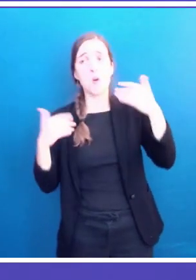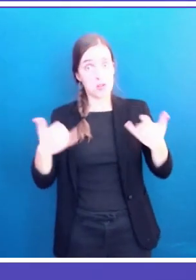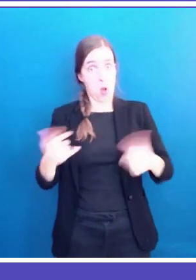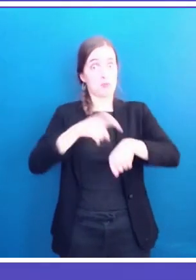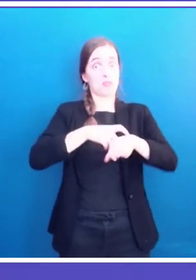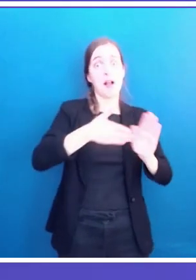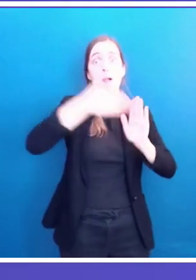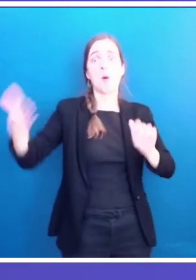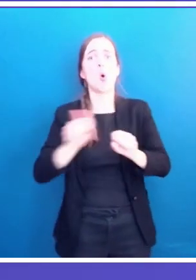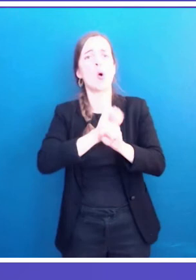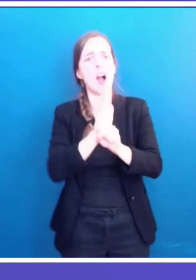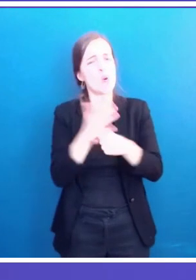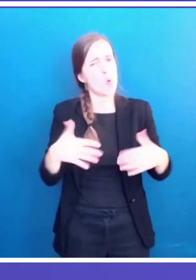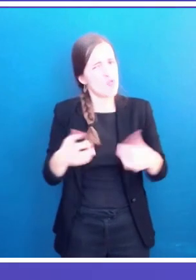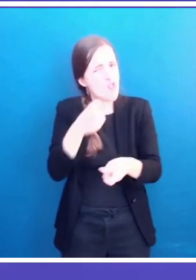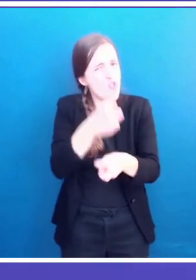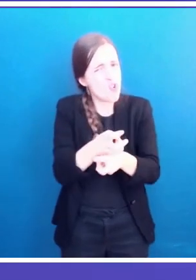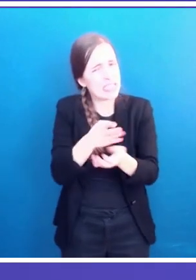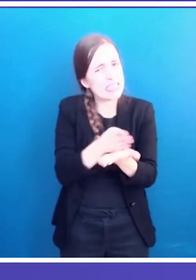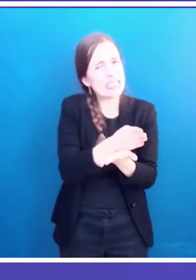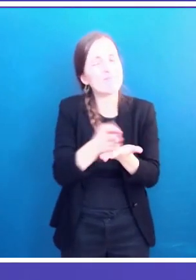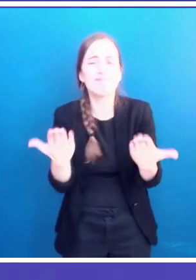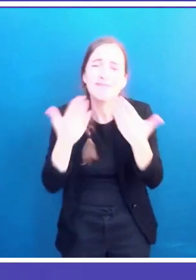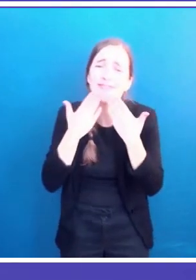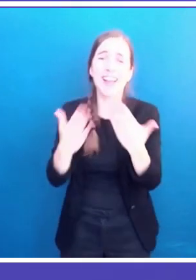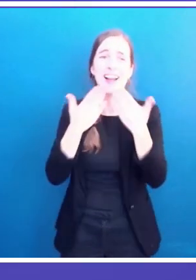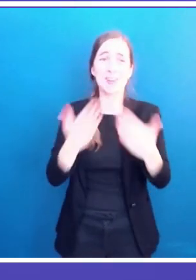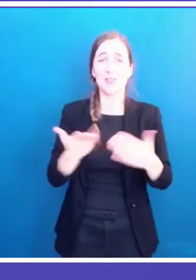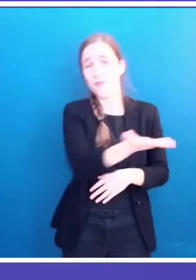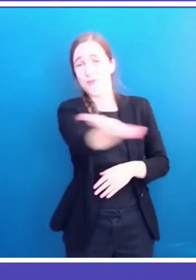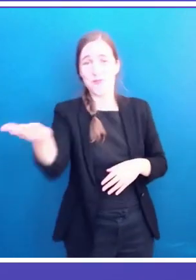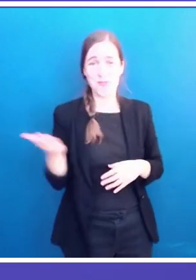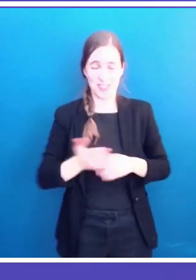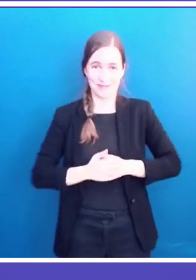جميعا، أطلب منكم أن تبقوا بأمان وأن تبقوا على